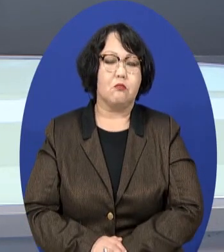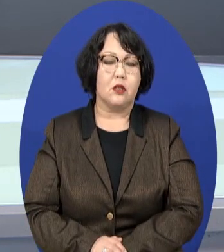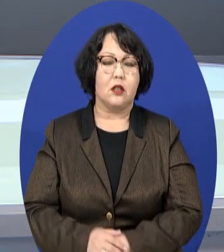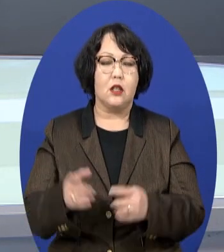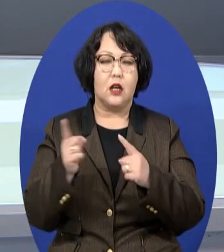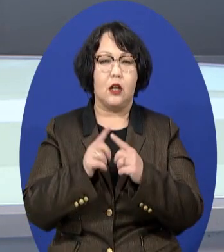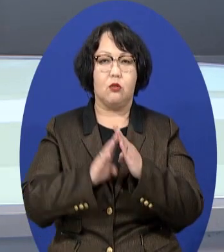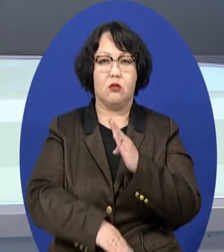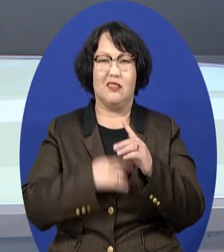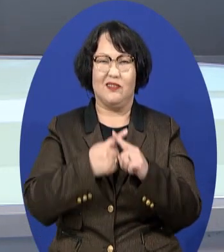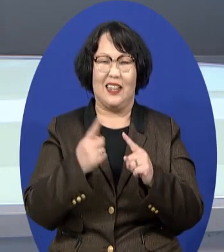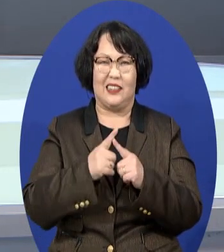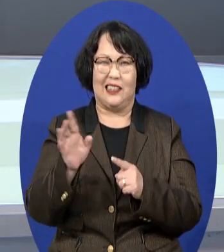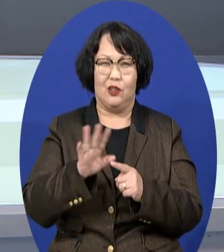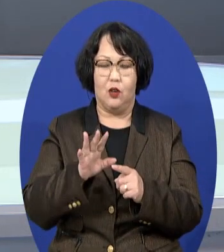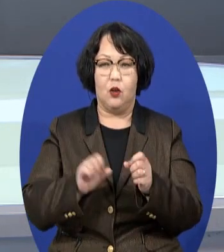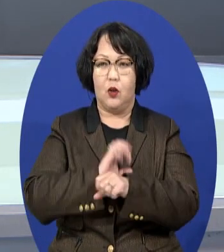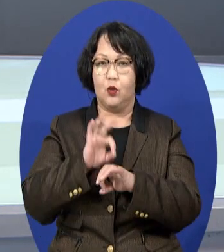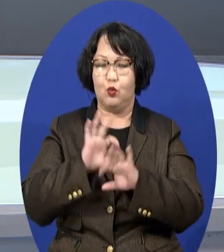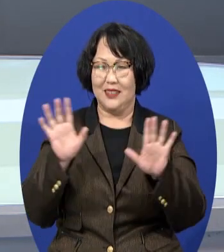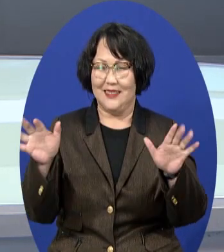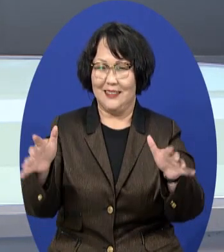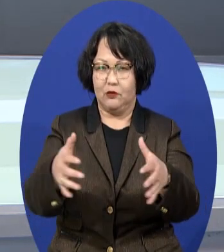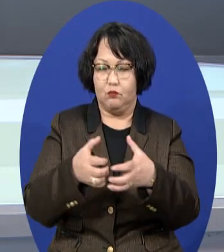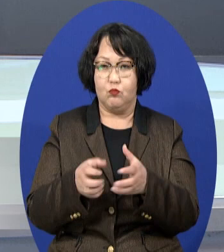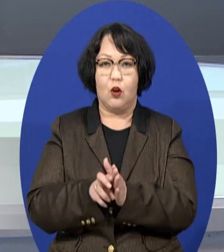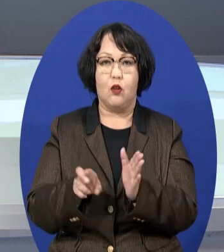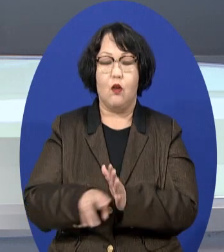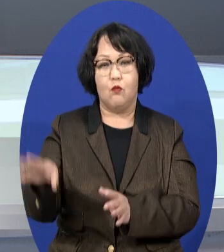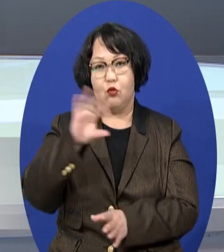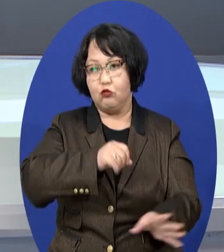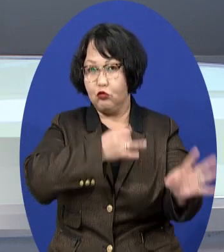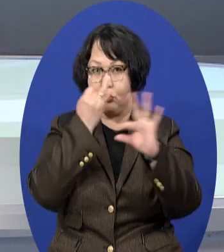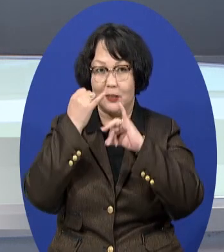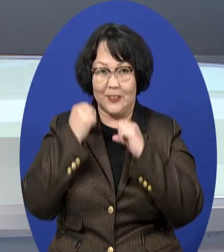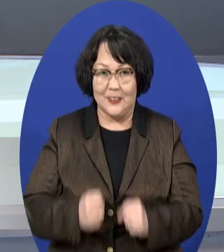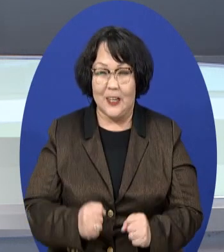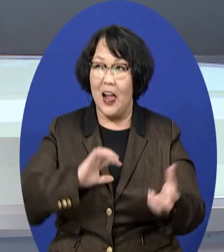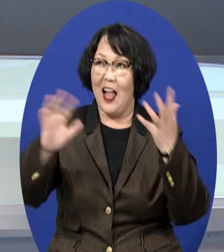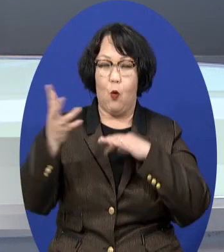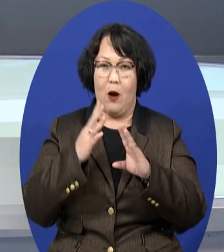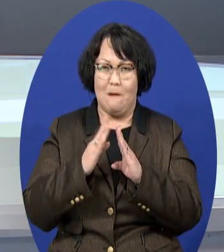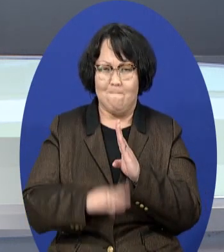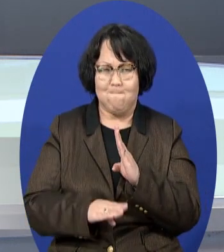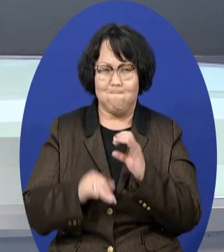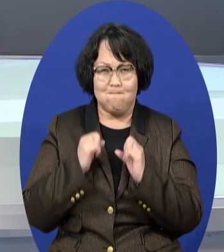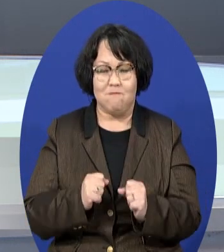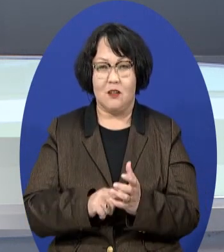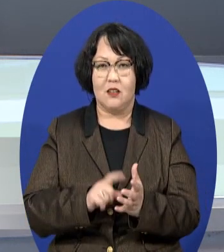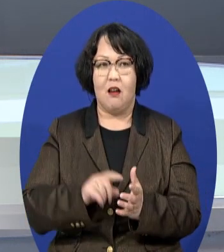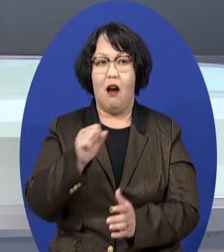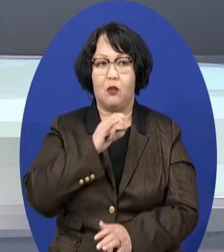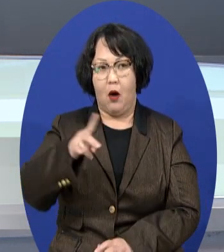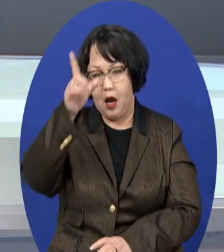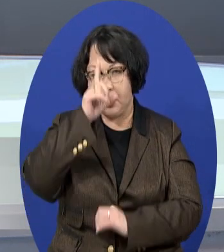Хатуу хөлөрөө тогтоолгүйгээр халдварыг хяналтаа авах боломж байна. Ингийн тулд нийтлээ дор хаяж 7 хоног хичээж хөдөлгөөнөө хязгаарлах хэрэгтэй гэж анагаах ухааны салбарын